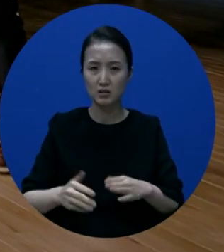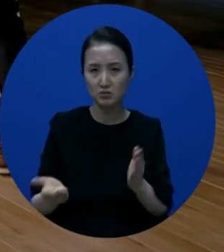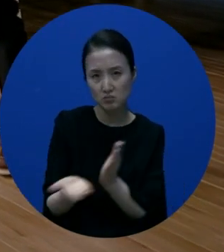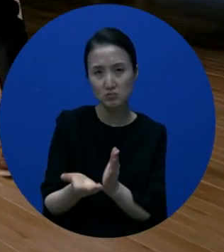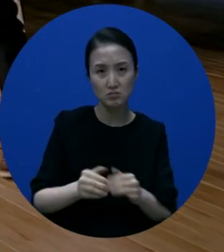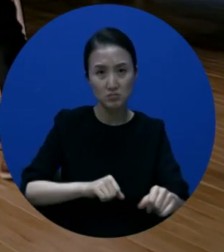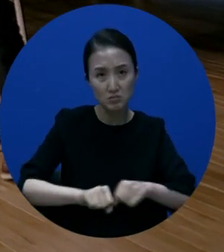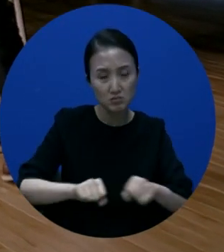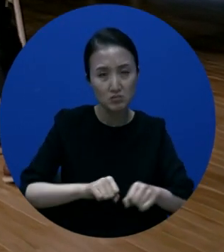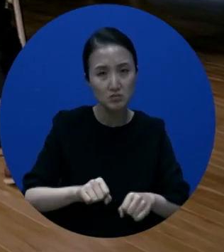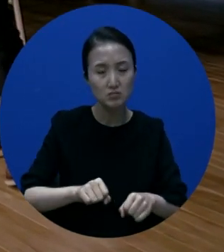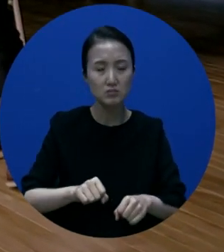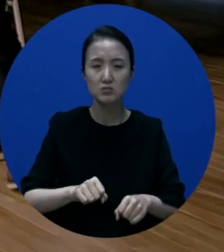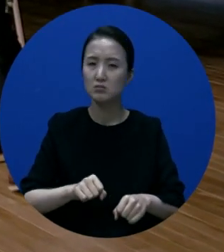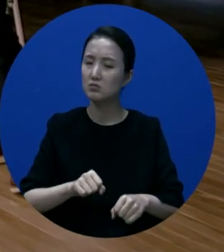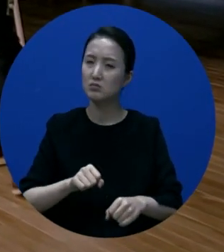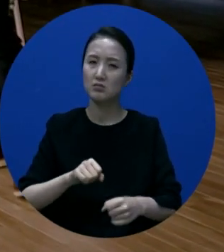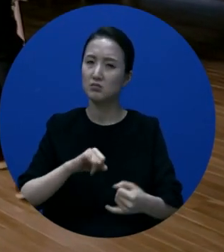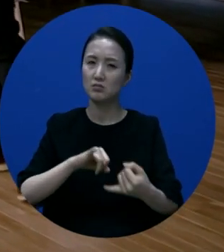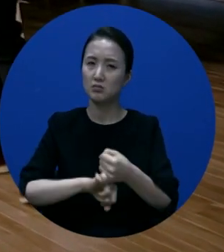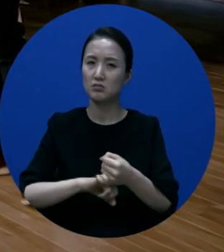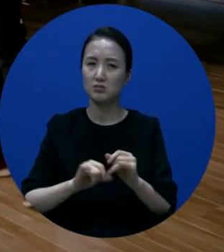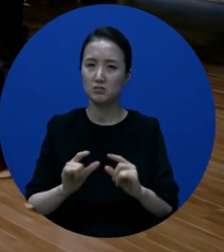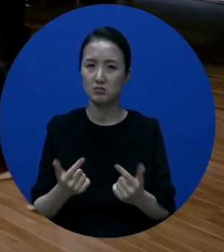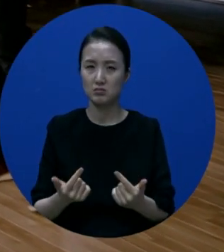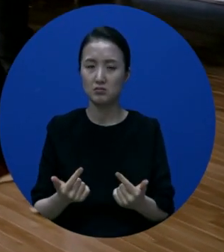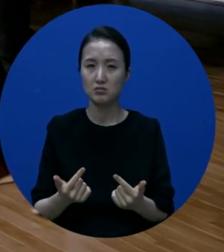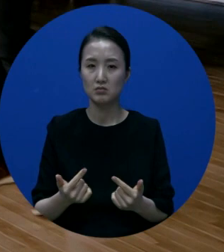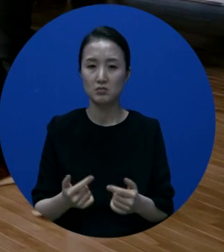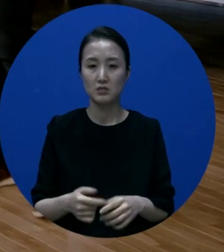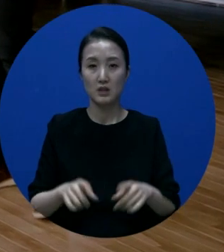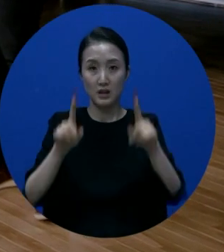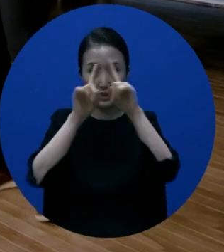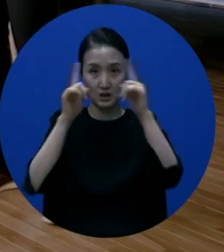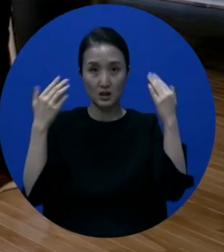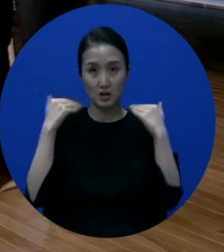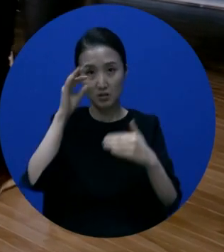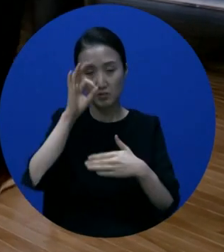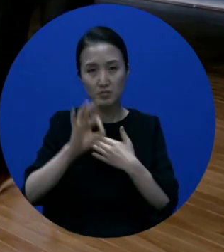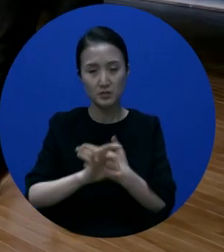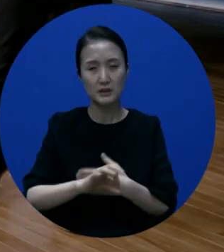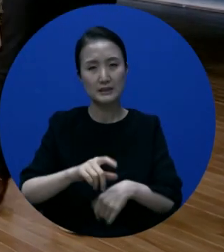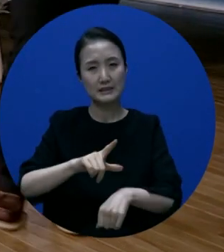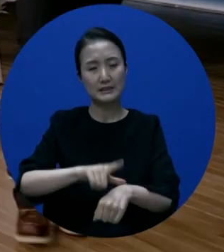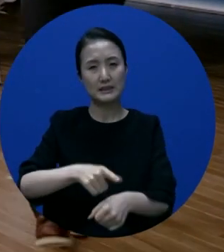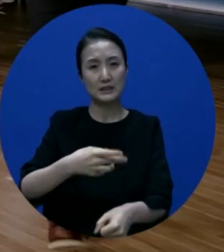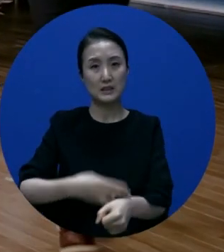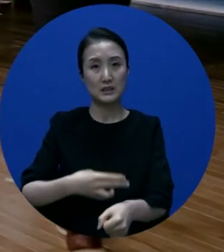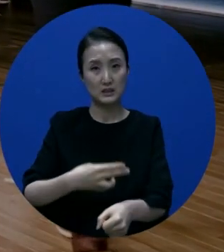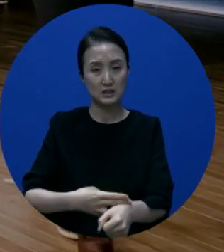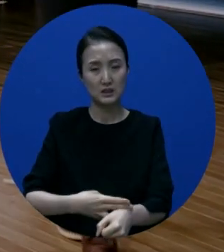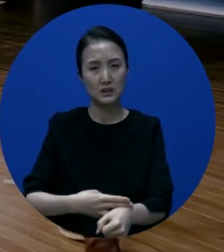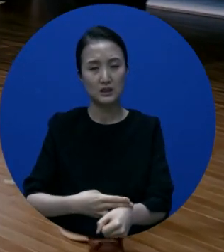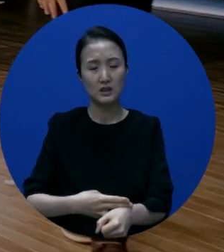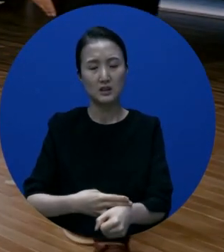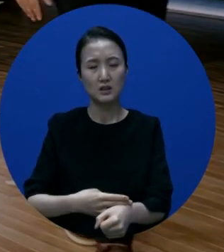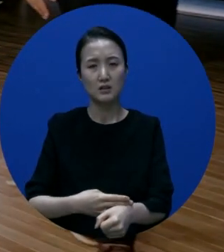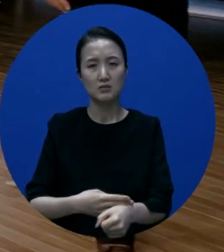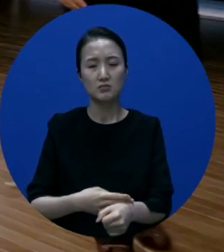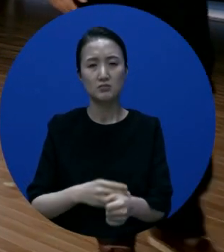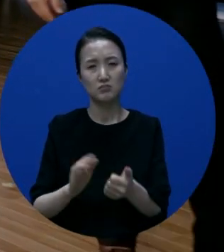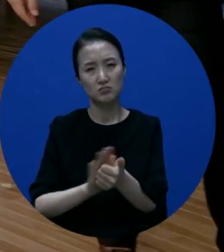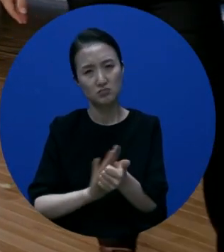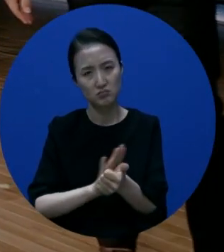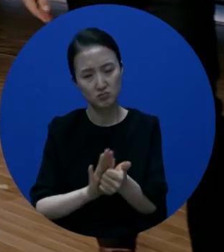기업들이 이행 하느냐는 다른 문제거든요 안타깝지만 우리내 대학들에서 도 시간강사